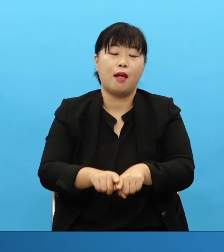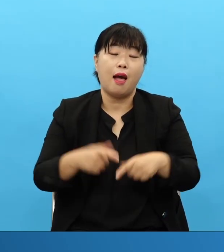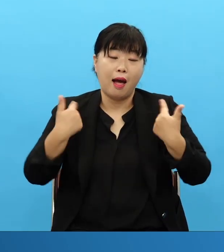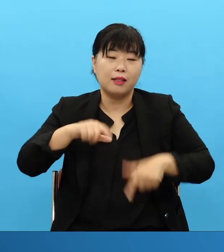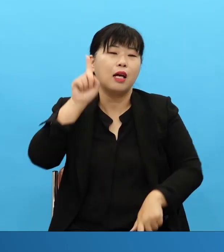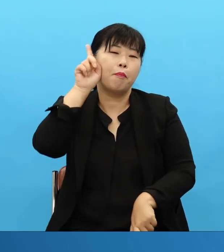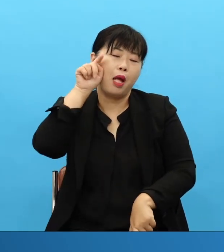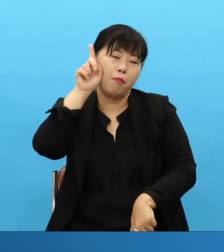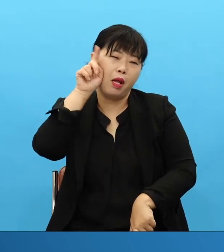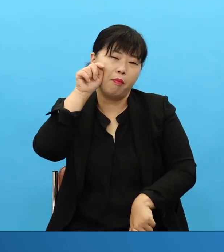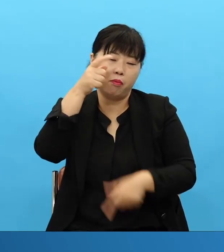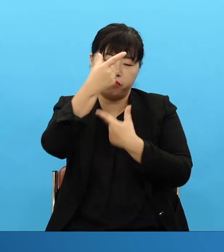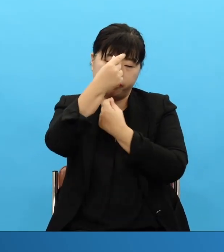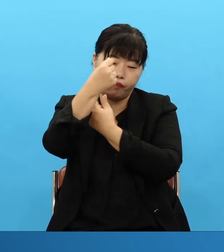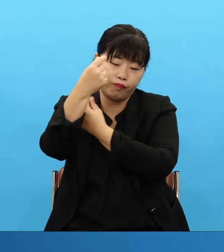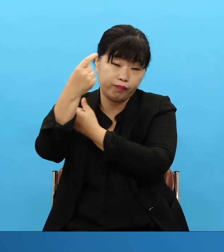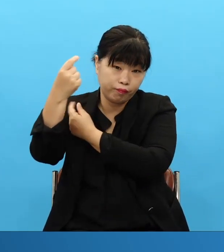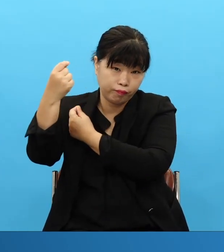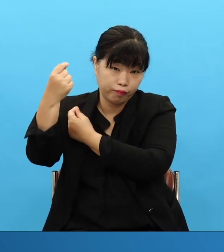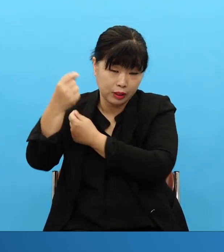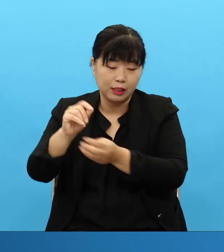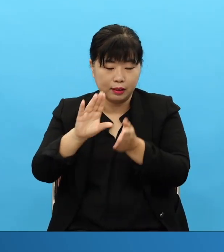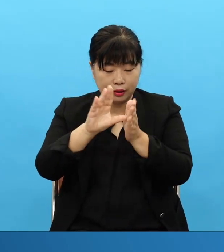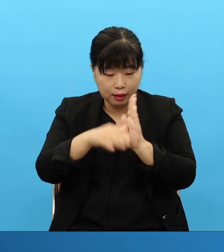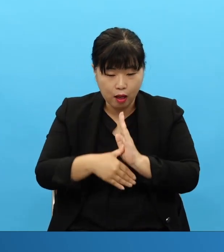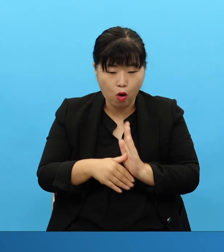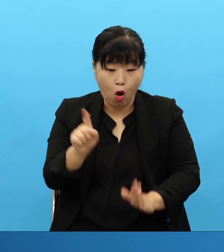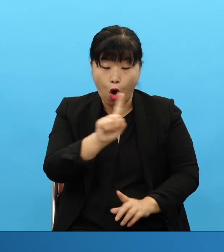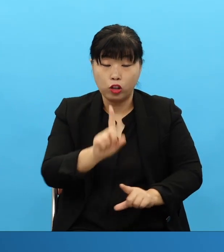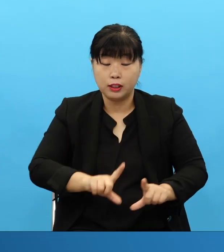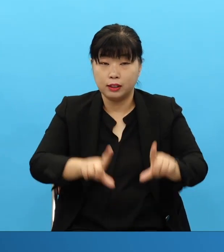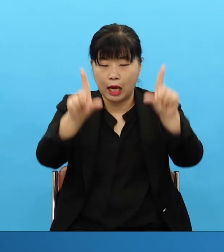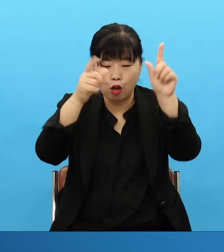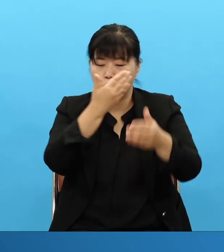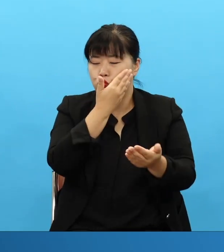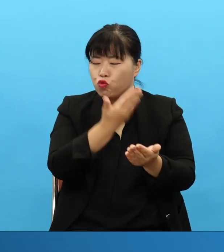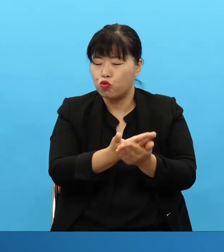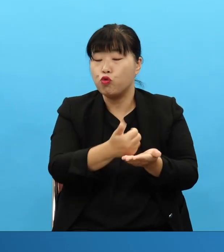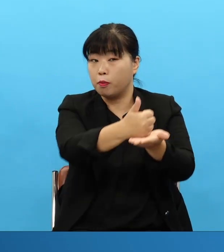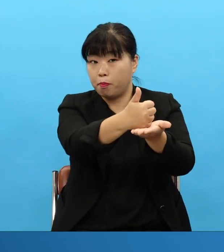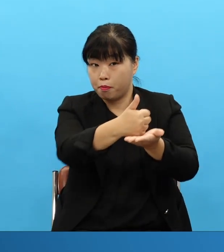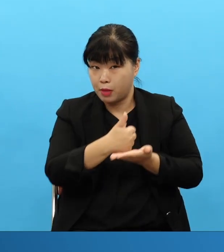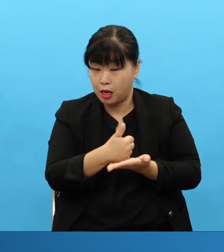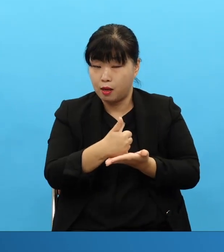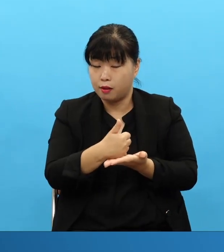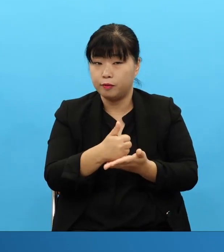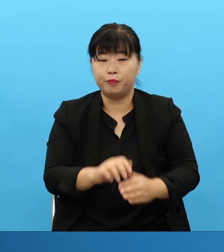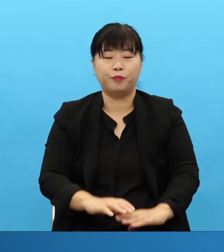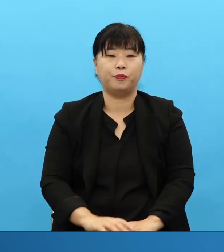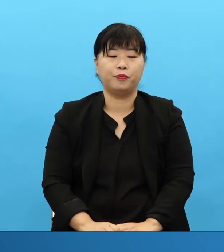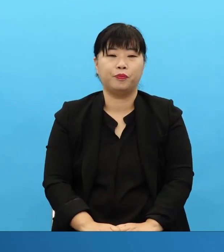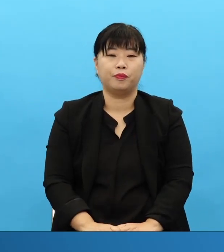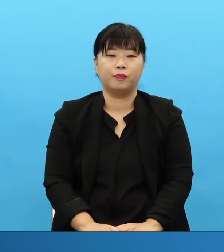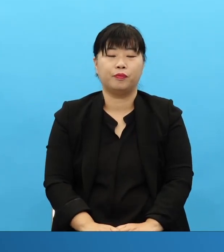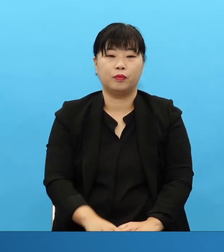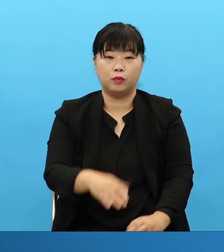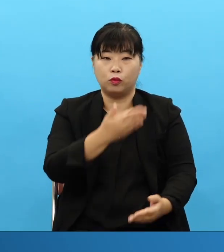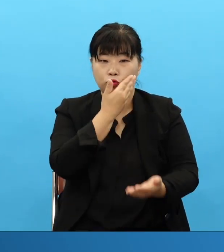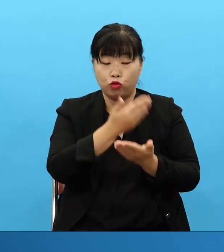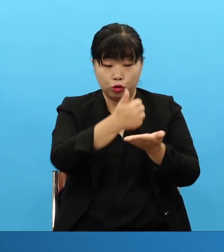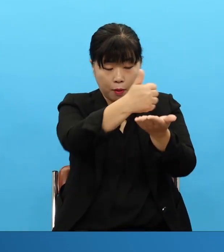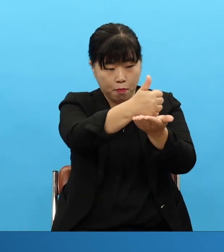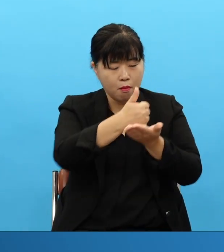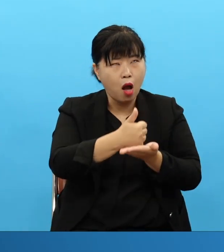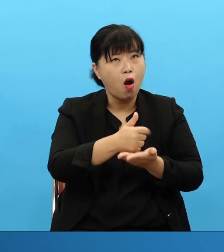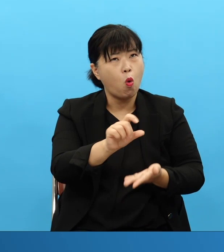그러던 중에 어떤 중요한 사람이 자기 사무실에 온 거예요. In the midst of that, a very important person came to his office. 엄청난 쉽게 말하는 사업 건수를 가지고